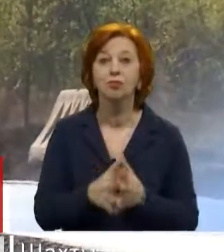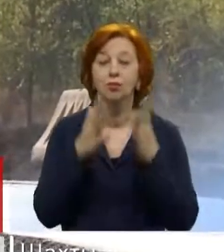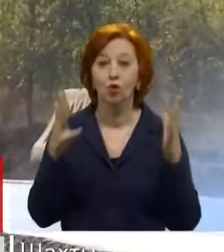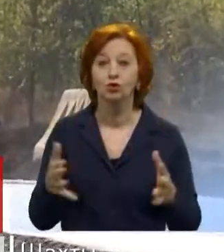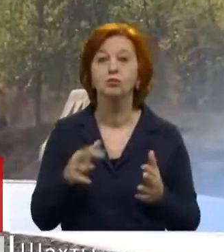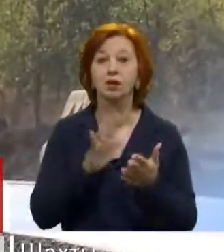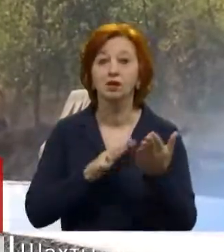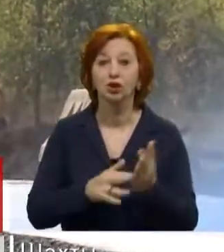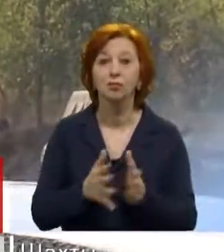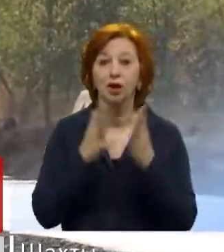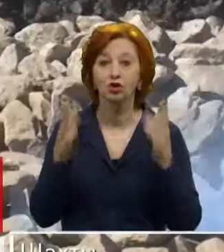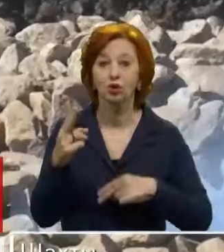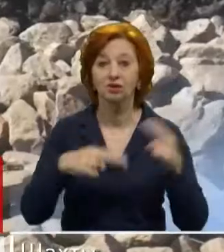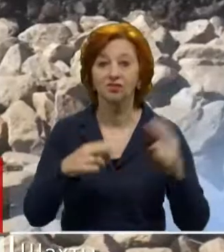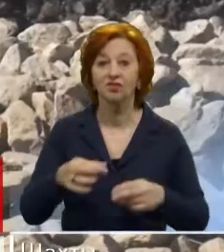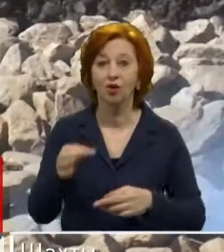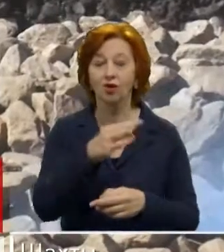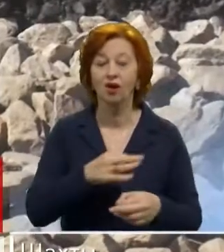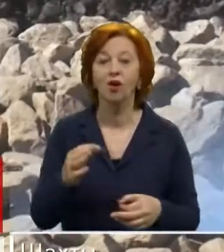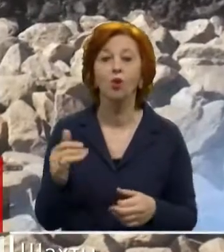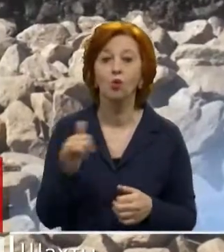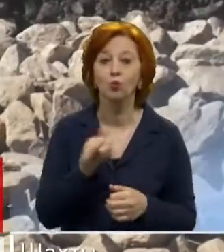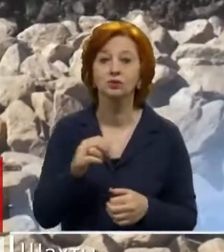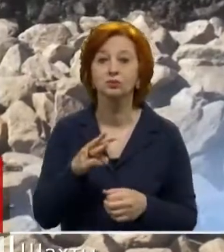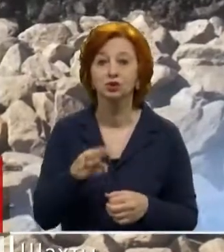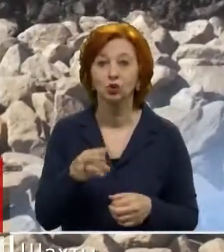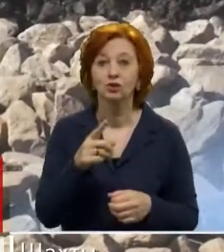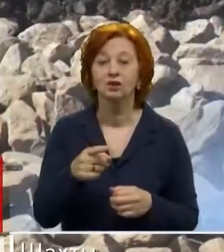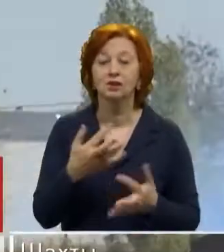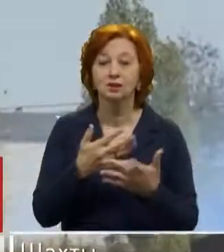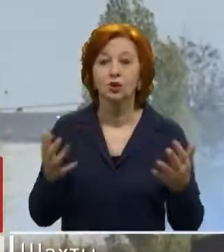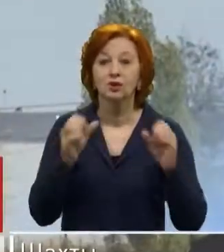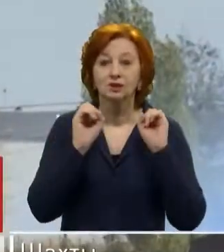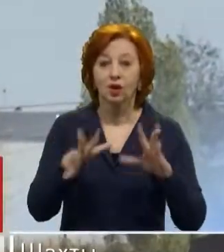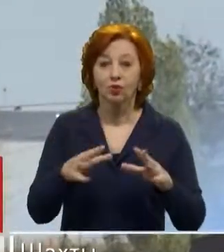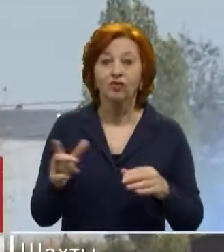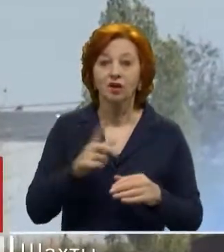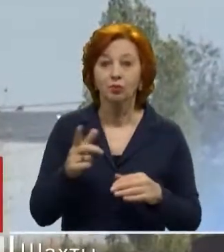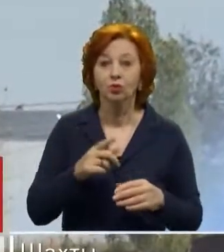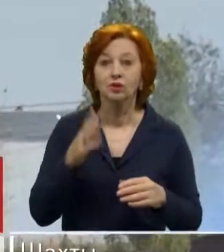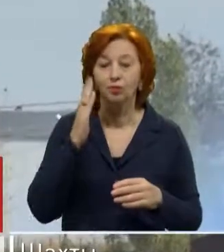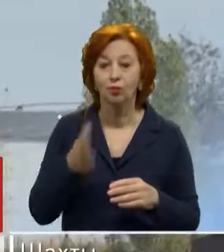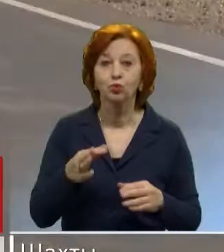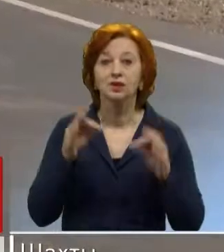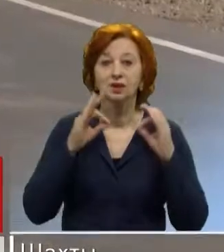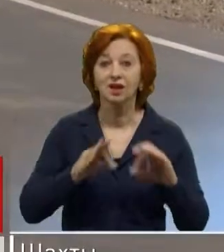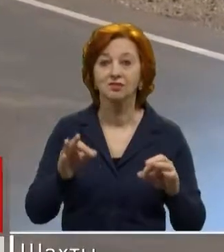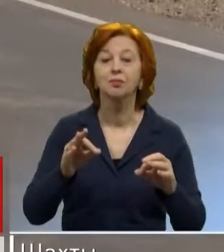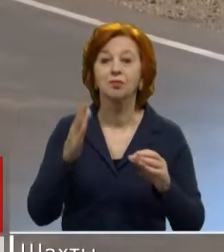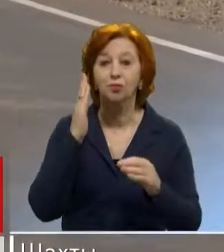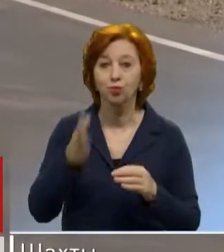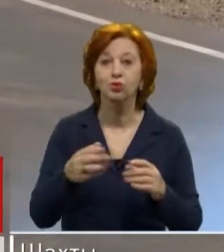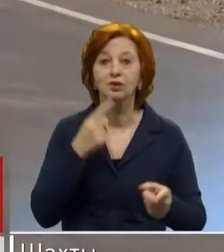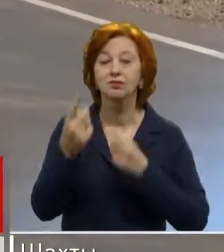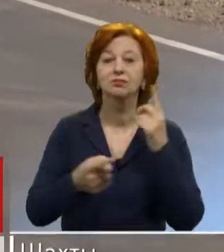большое строительство дороги возле Усть-Мечетки. Когда объекты сдадут в эксплуатацию, передвигаться на транспорте жителям отдаленных районов